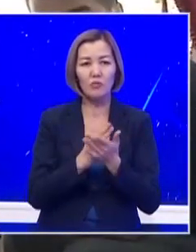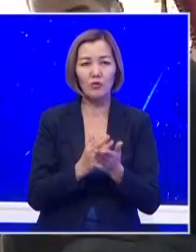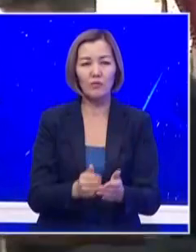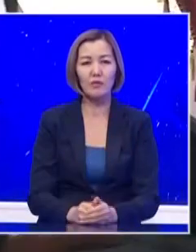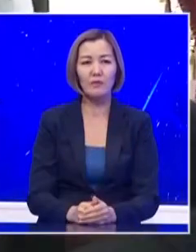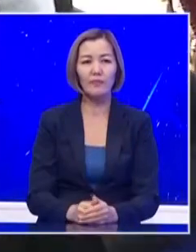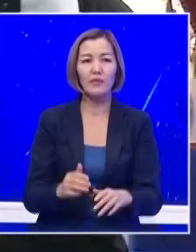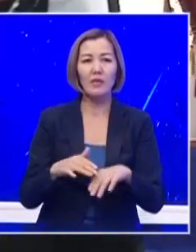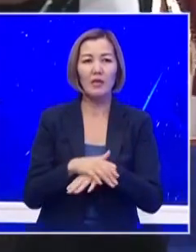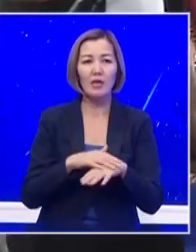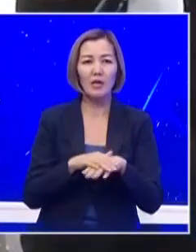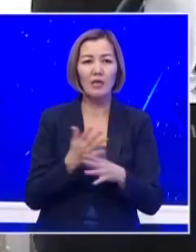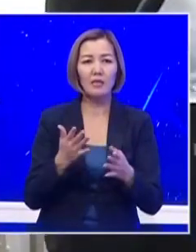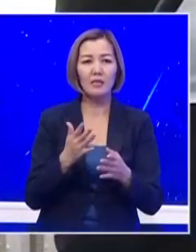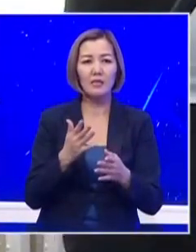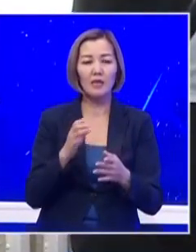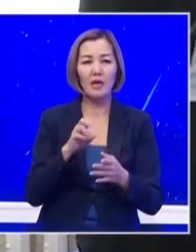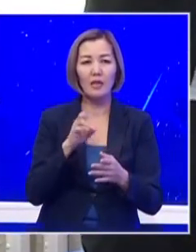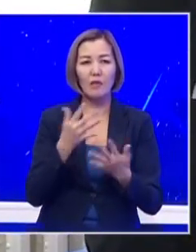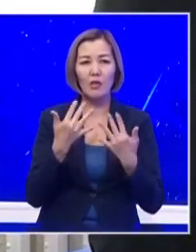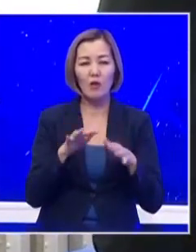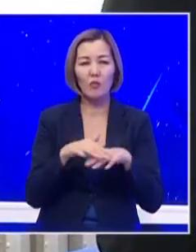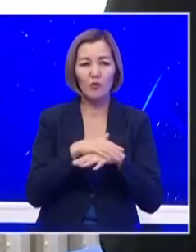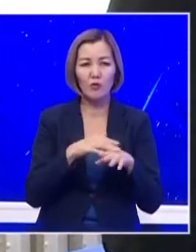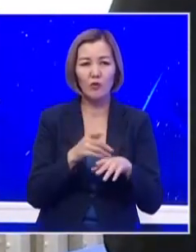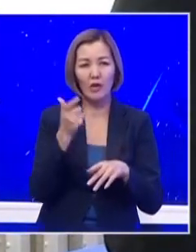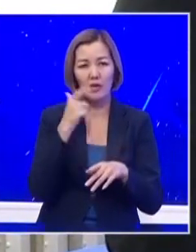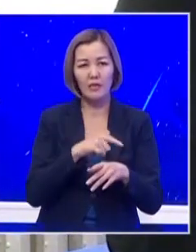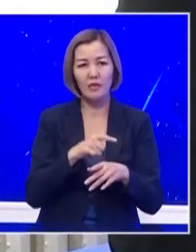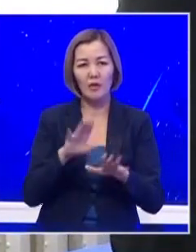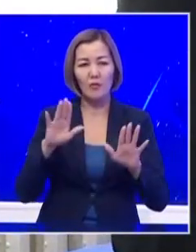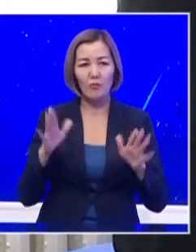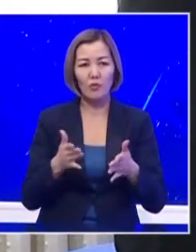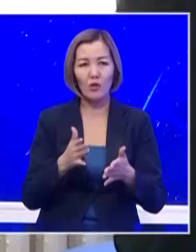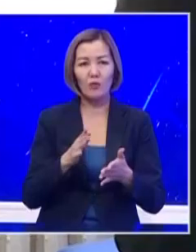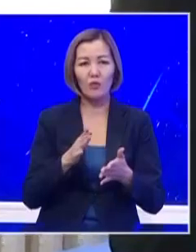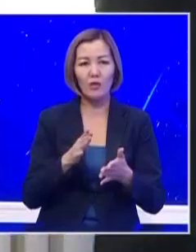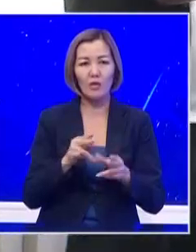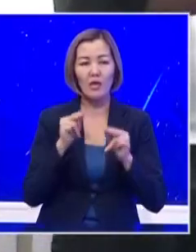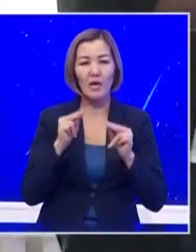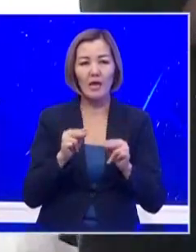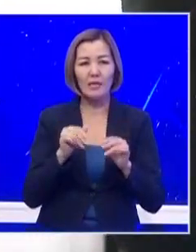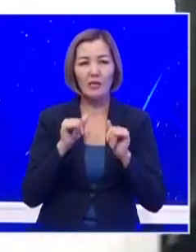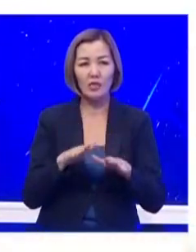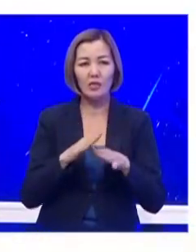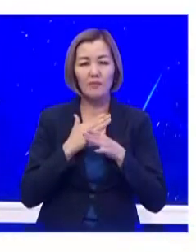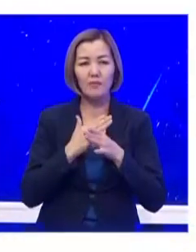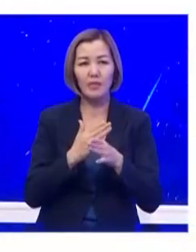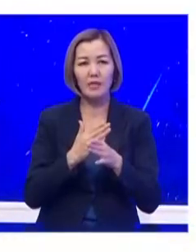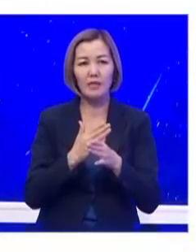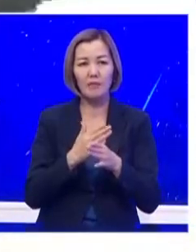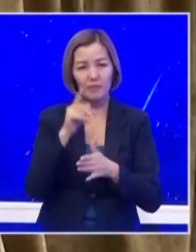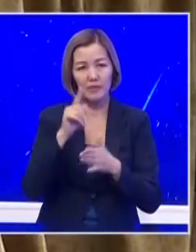халықтың атынан, Алмалы ауылының тұрғындарының атынан мына өзімнің жеке басымдағы болған оқиғаны әділ түрде шешіп береді деп мен